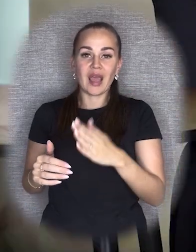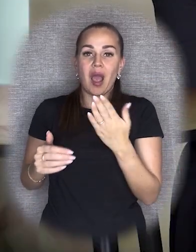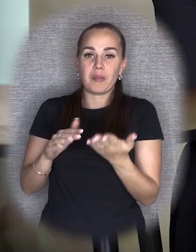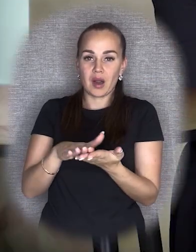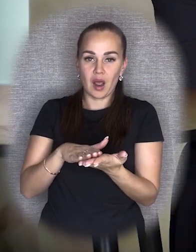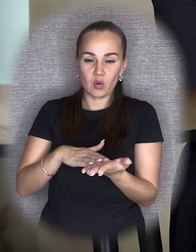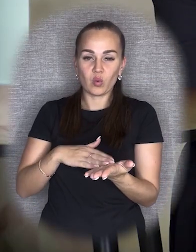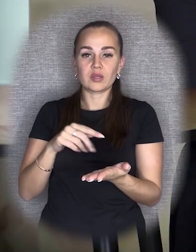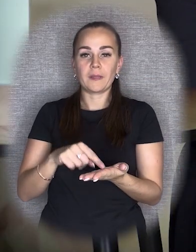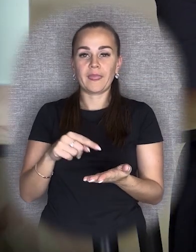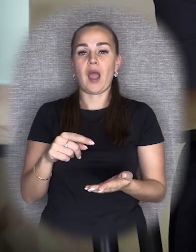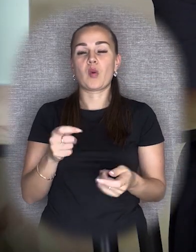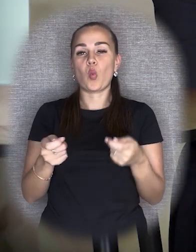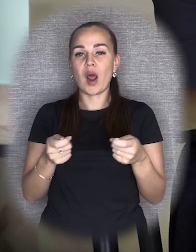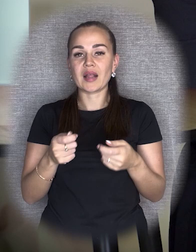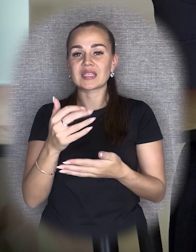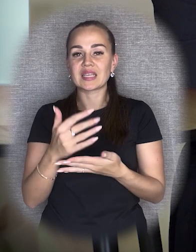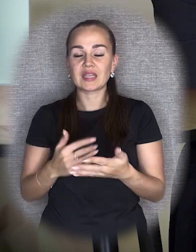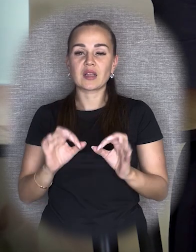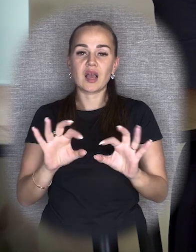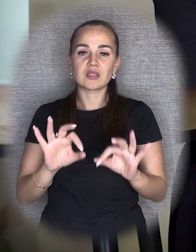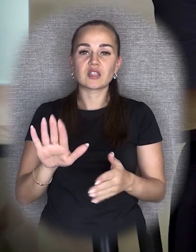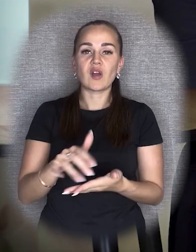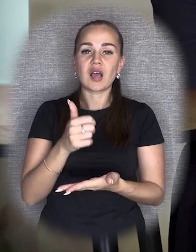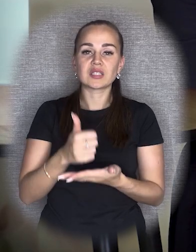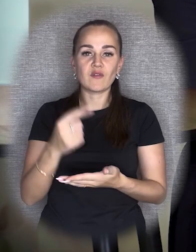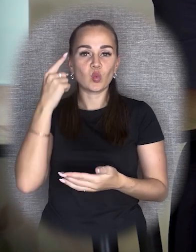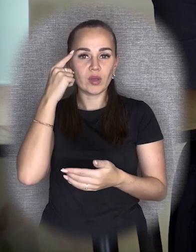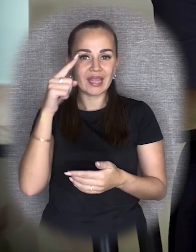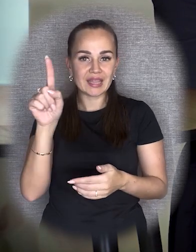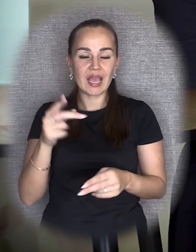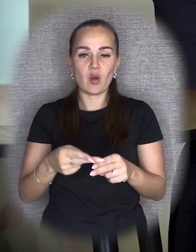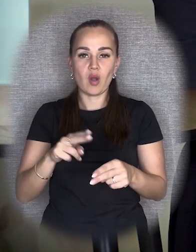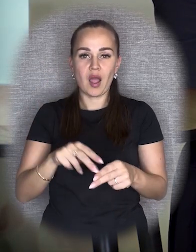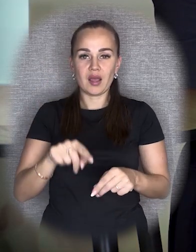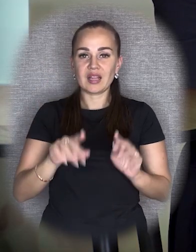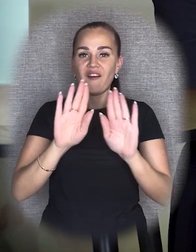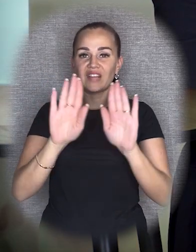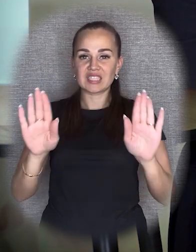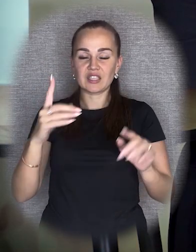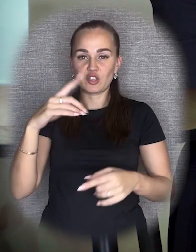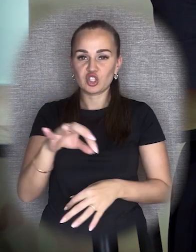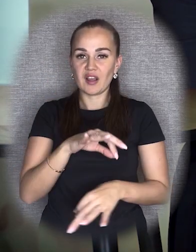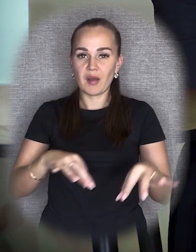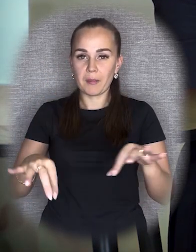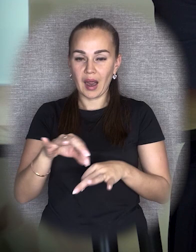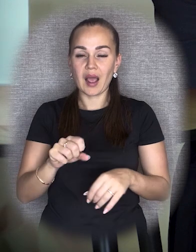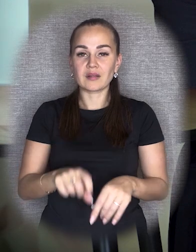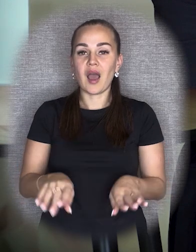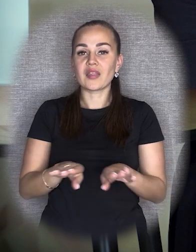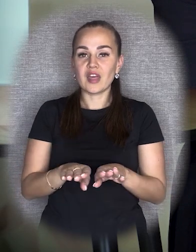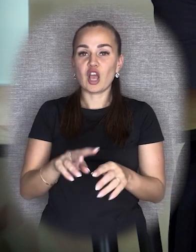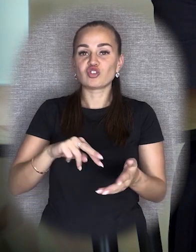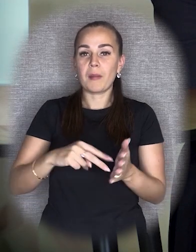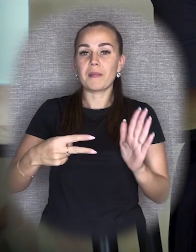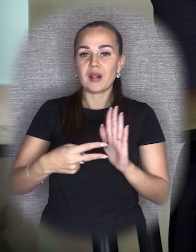наоборот, на ее стороне кураторский текст, рассказывающий основную идею этого выставочного проекта, а